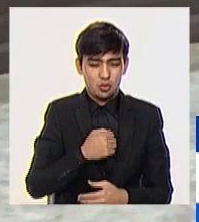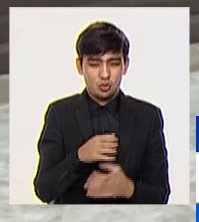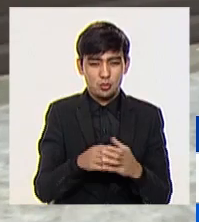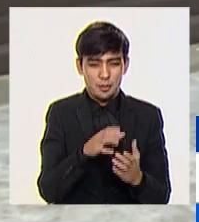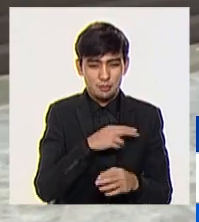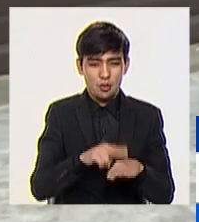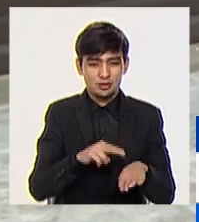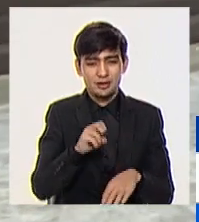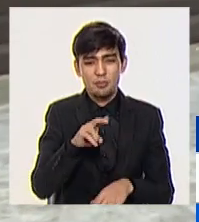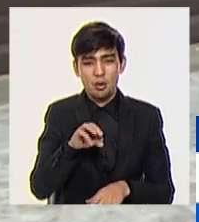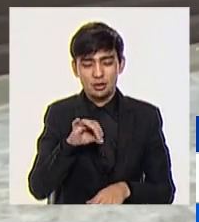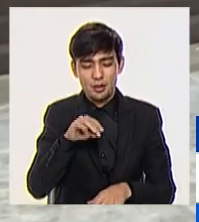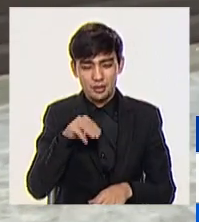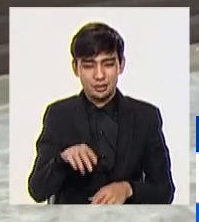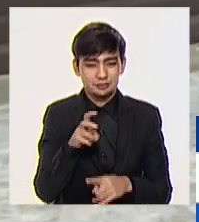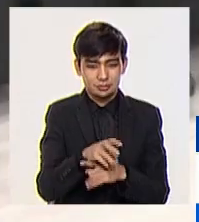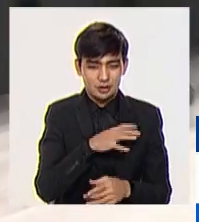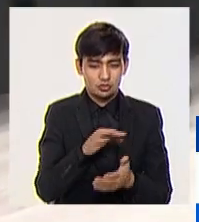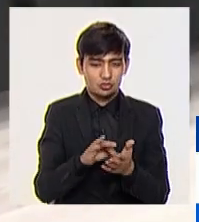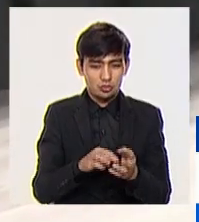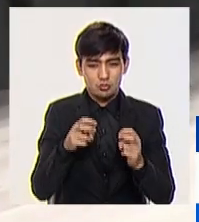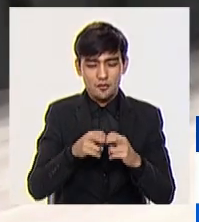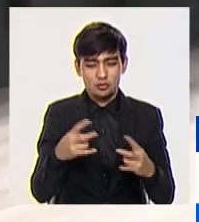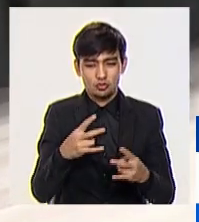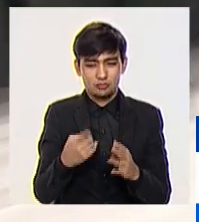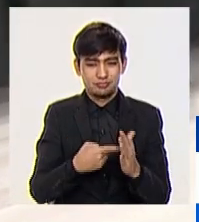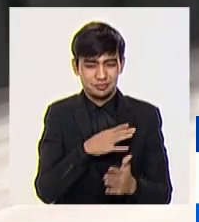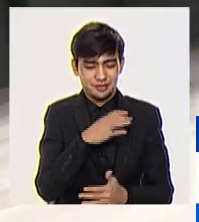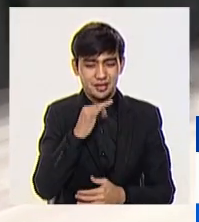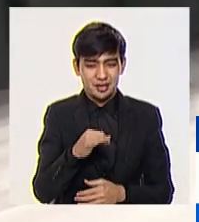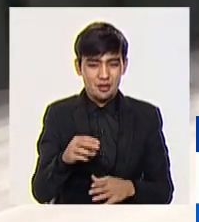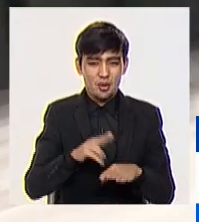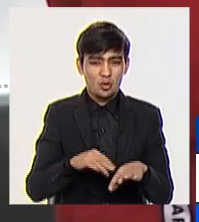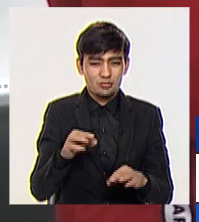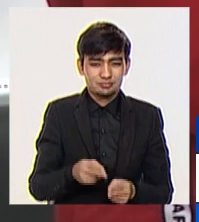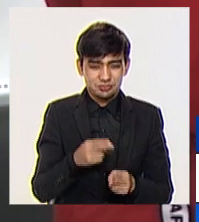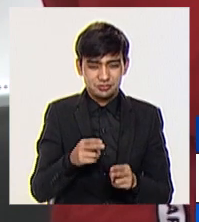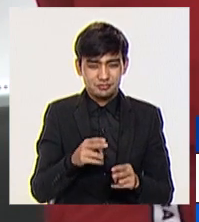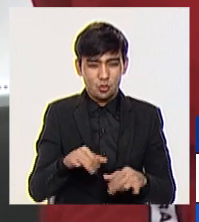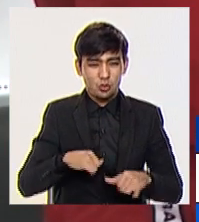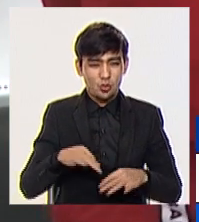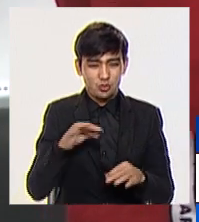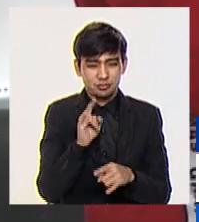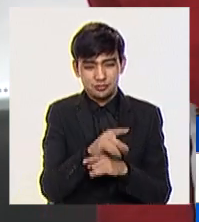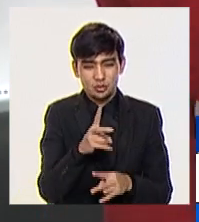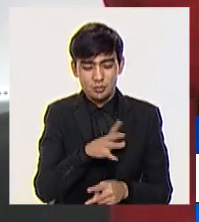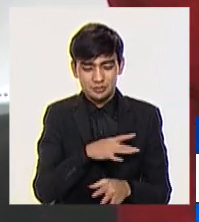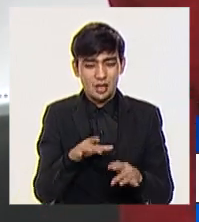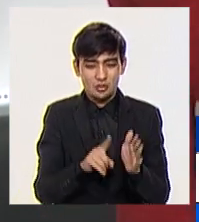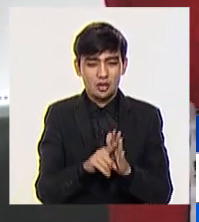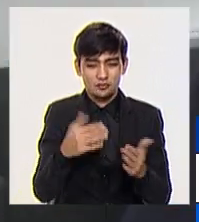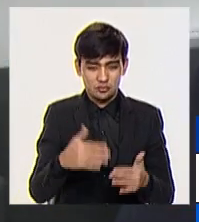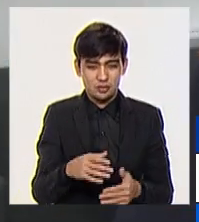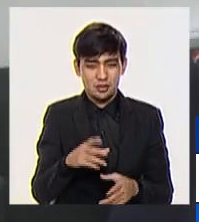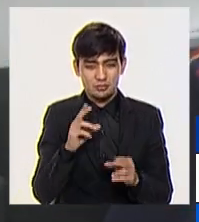полиция департаментіне барып, тергеп тексеруді жеделдетуді талап етті. Полицейлер алаяқтық бойынша іс қозғалғанын, оған заңды баға берілетініне уәде